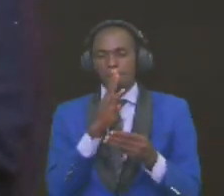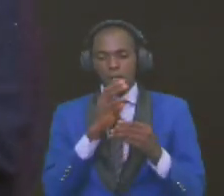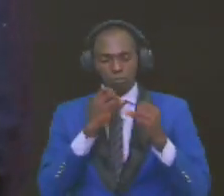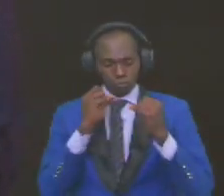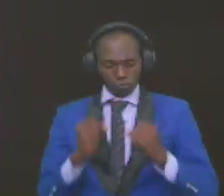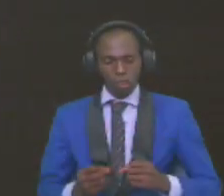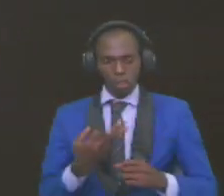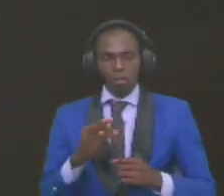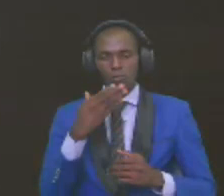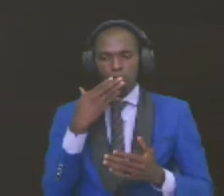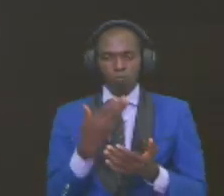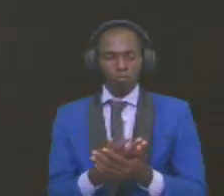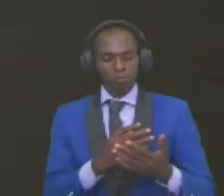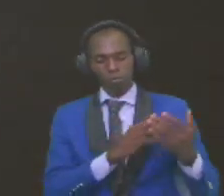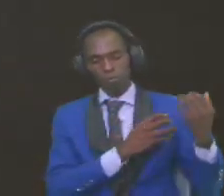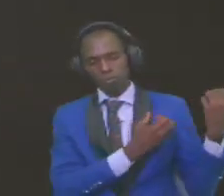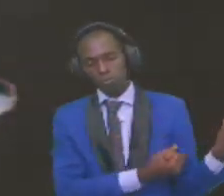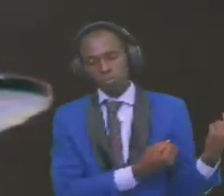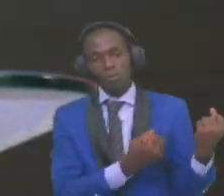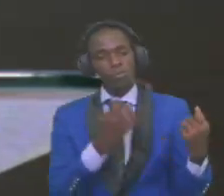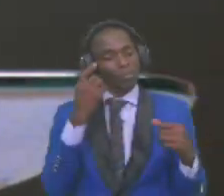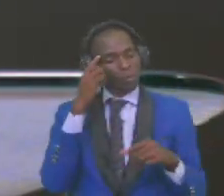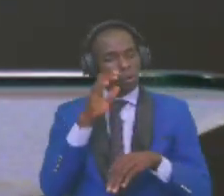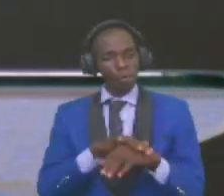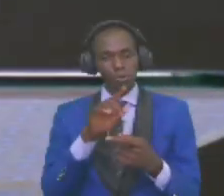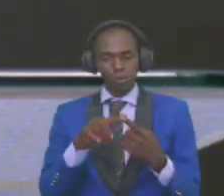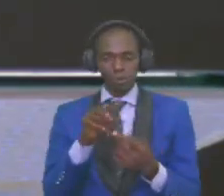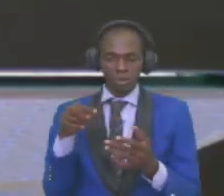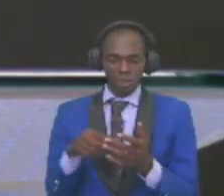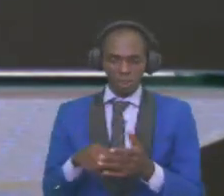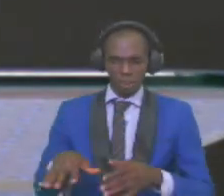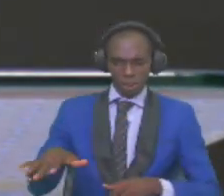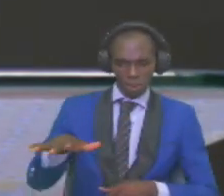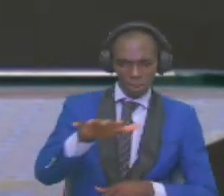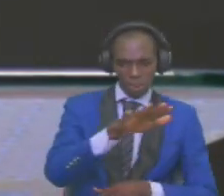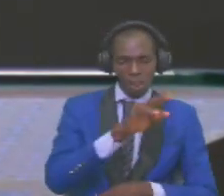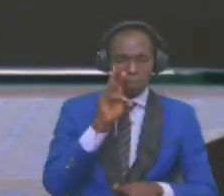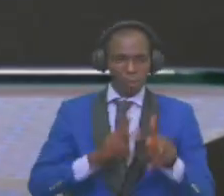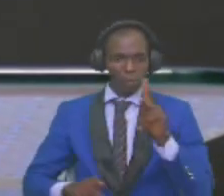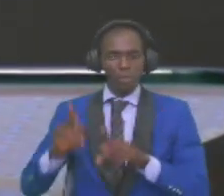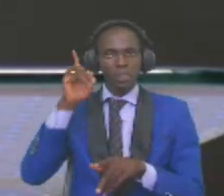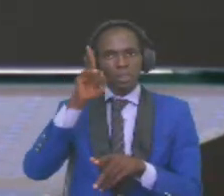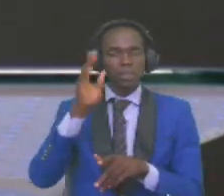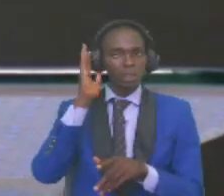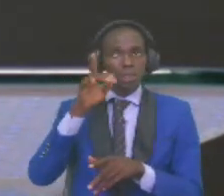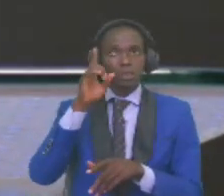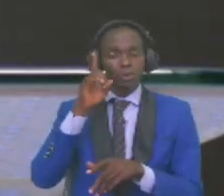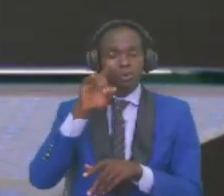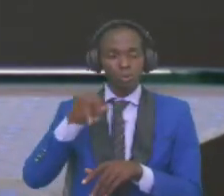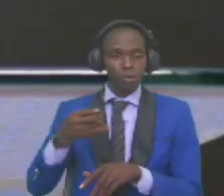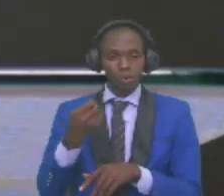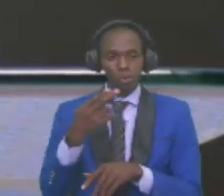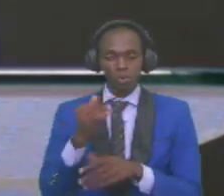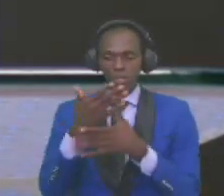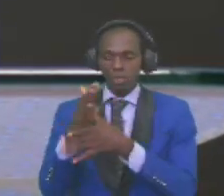donc forte yves et white ra courage car cette joie qui mettra ce peuple un